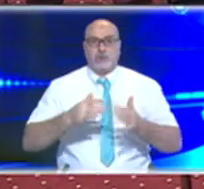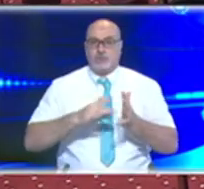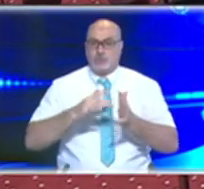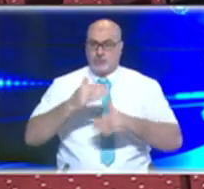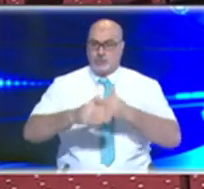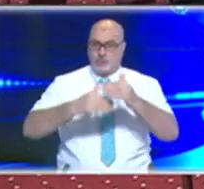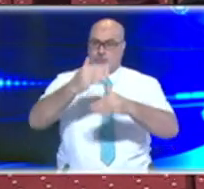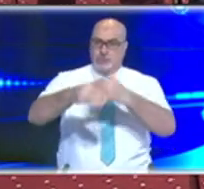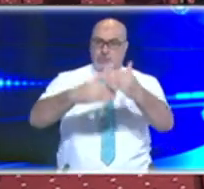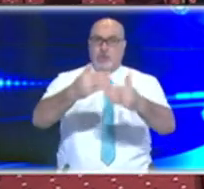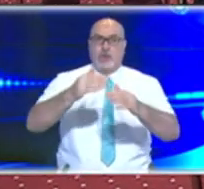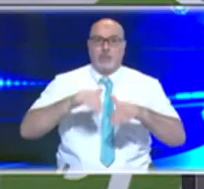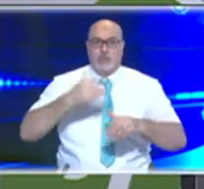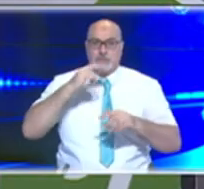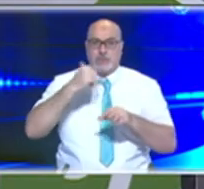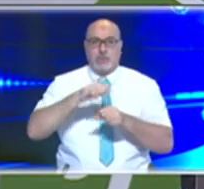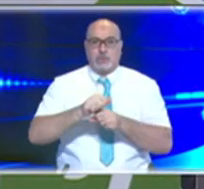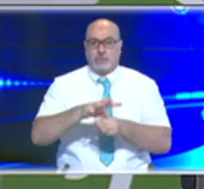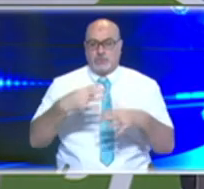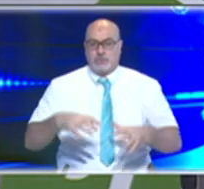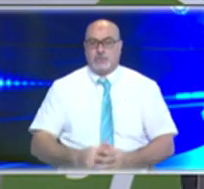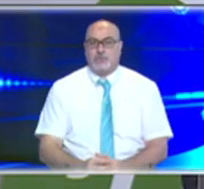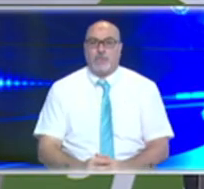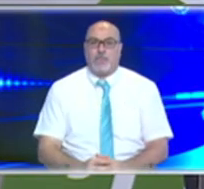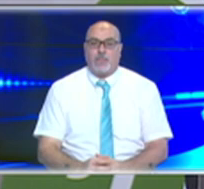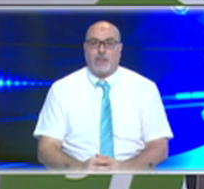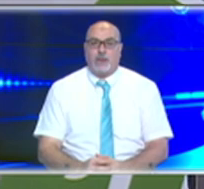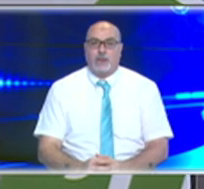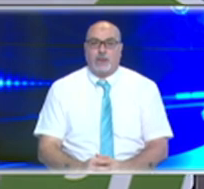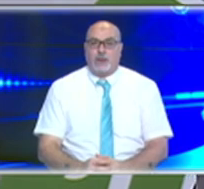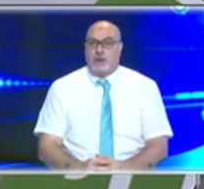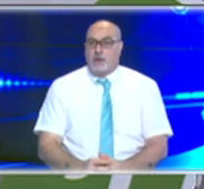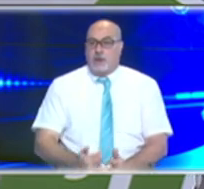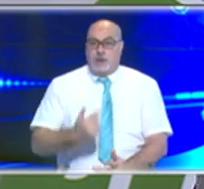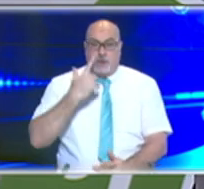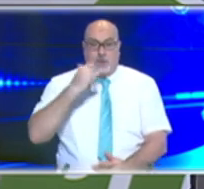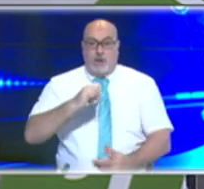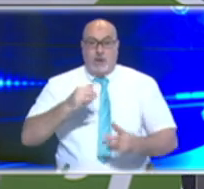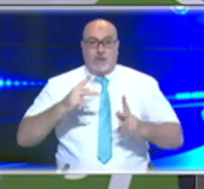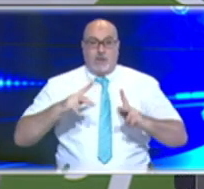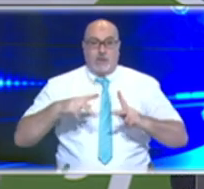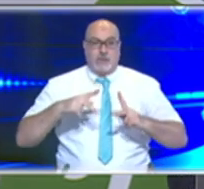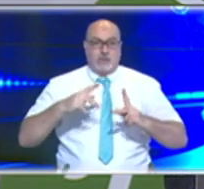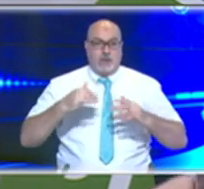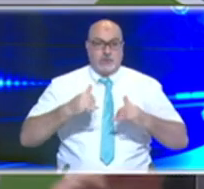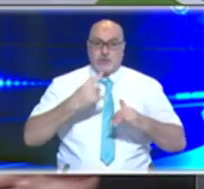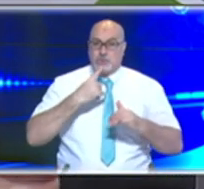أشواطا كبيرة رغم الجائحة. بالنظر لما تعيشه الجزائر